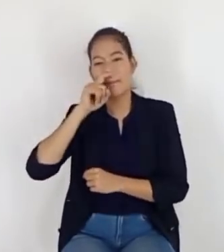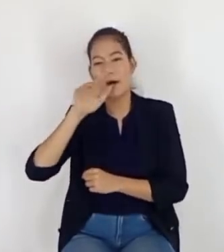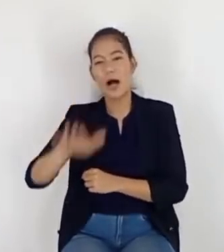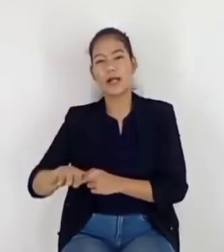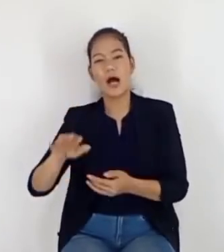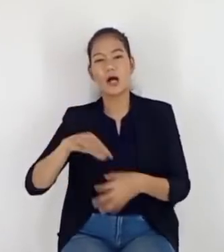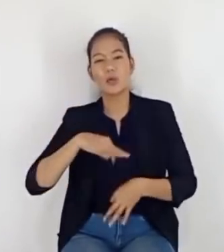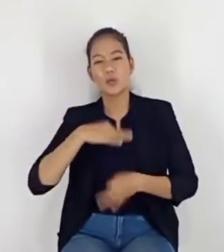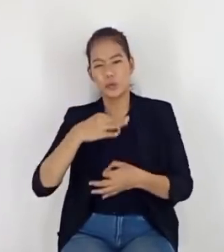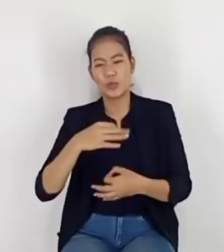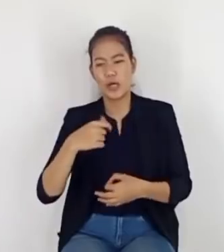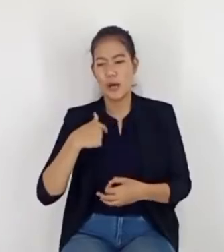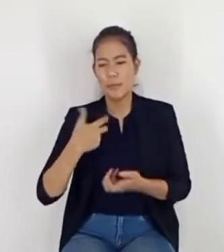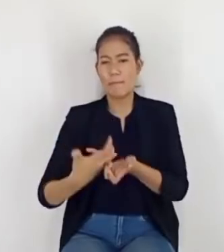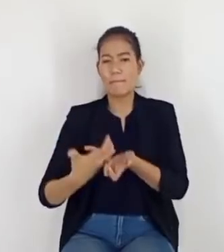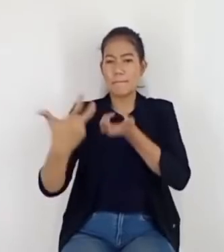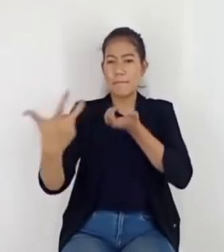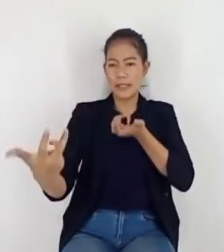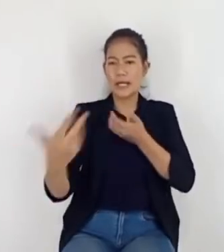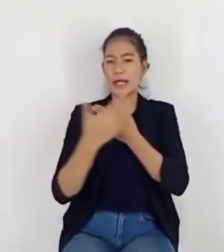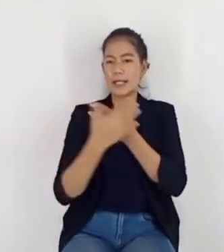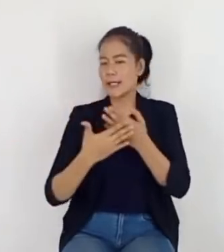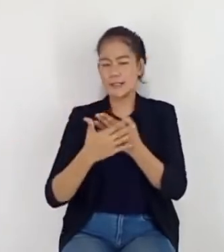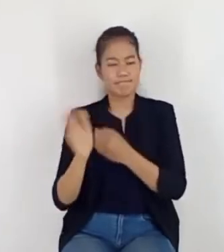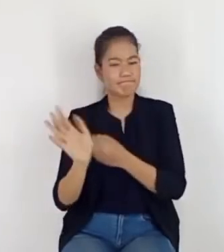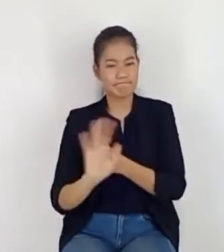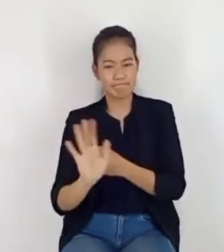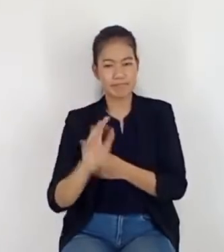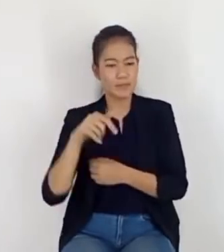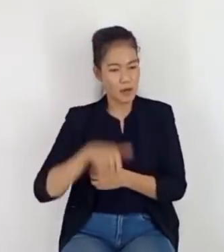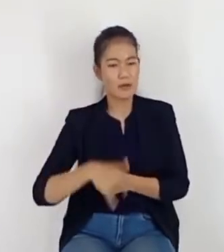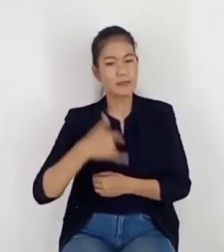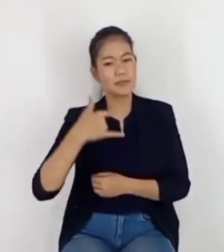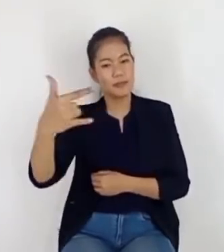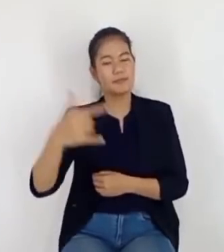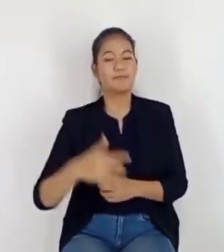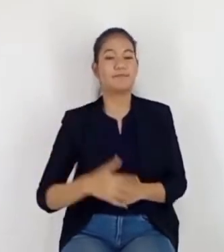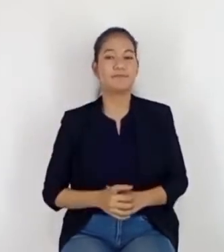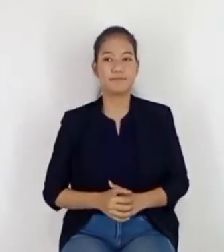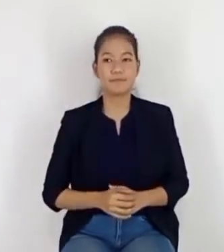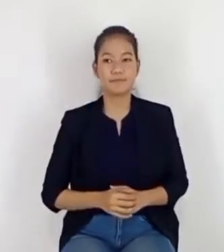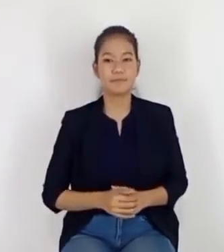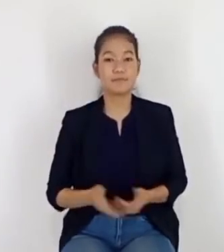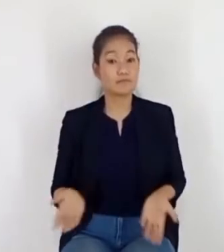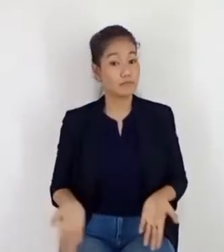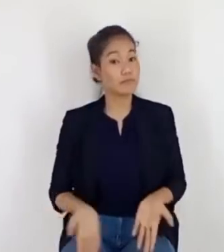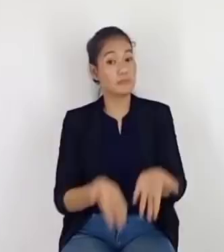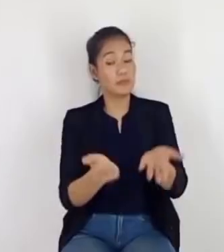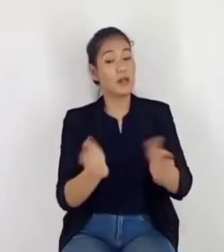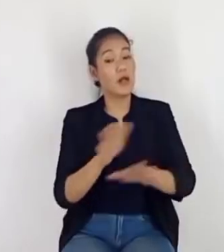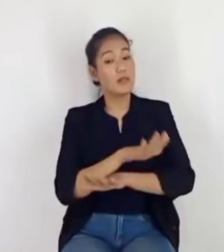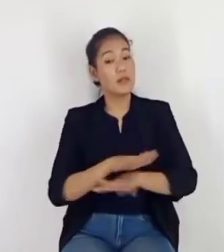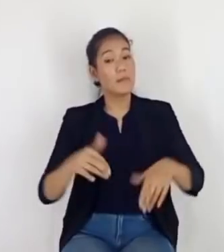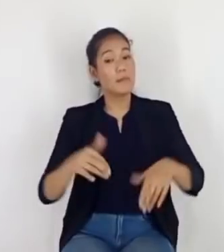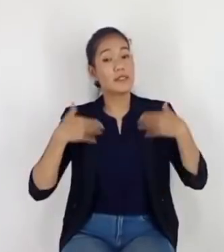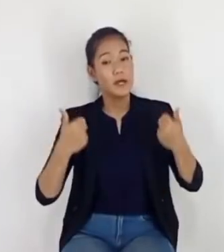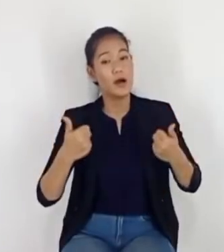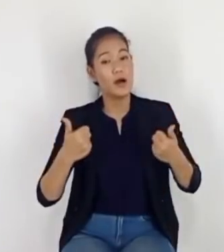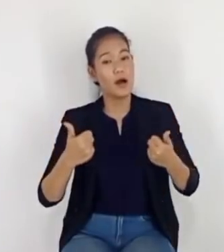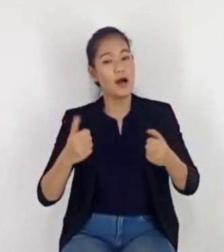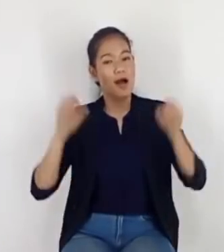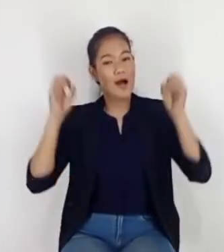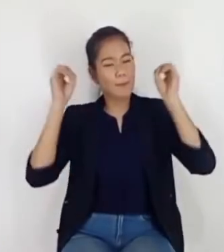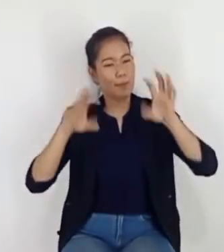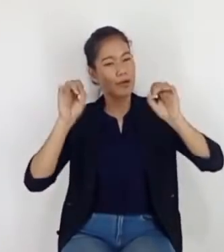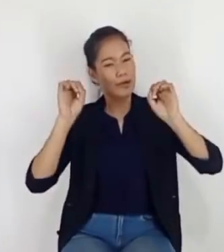Yang tidak pernah memisahkan kami dari kasih-Nya, sekarang dan selama-lamanya. Pergilah dalam damai sejahtera dan terimalah